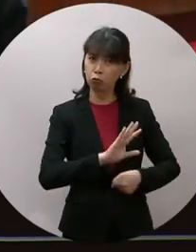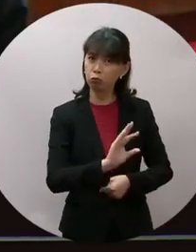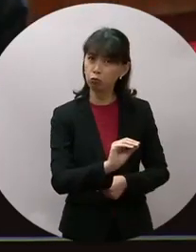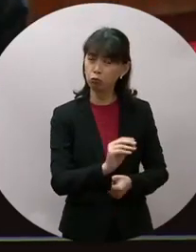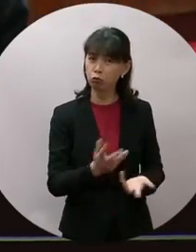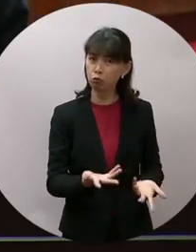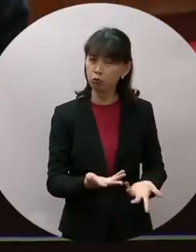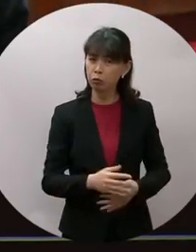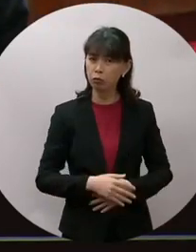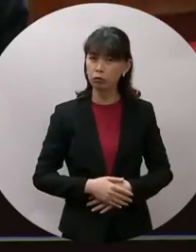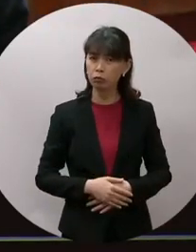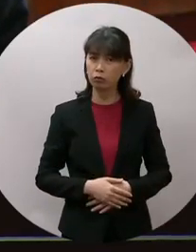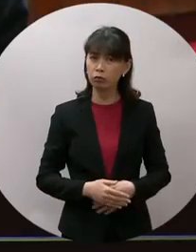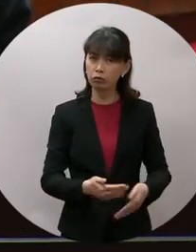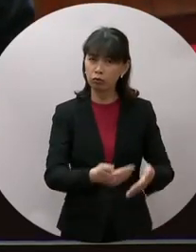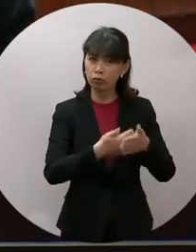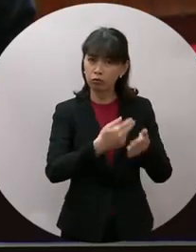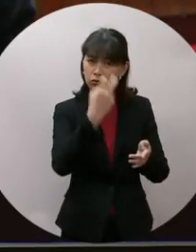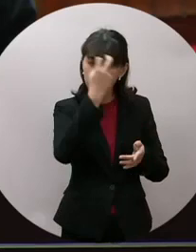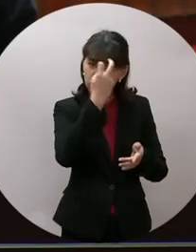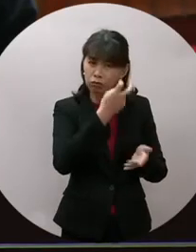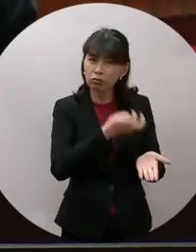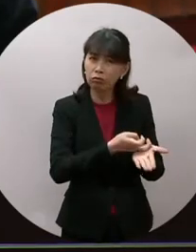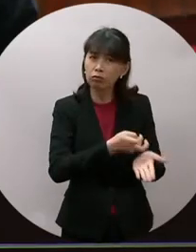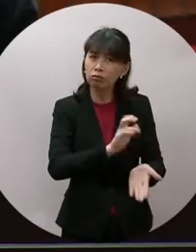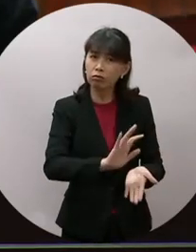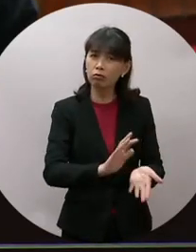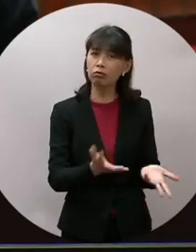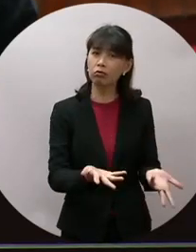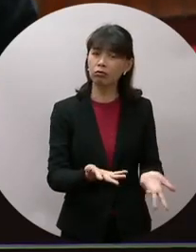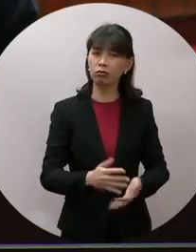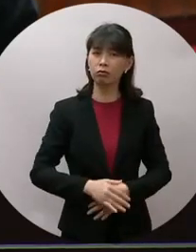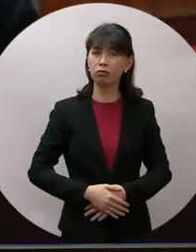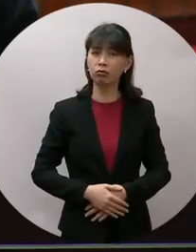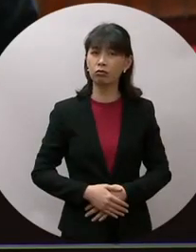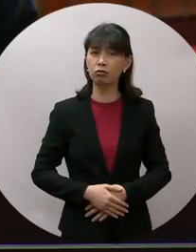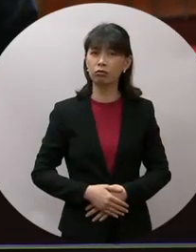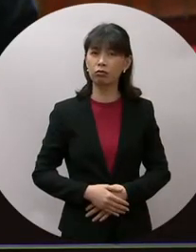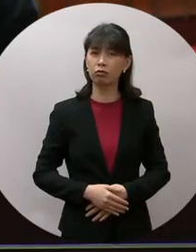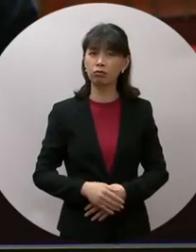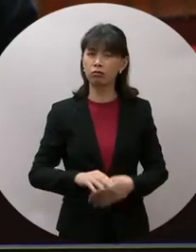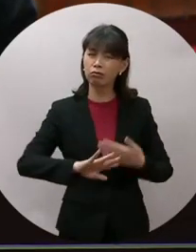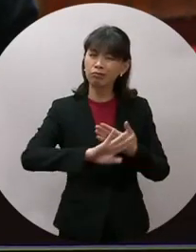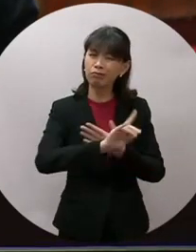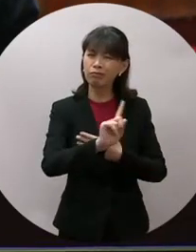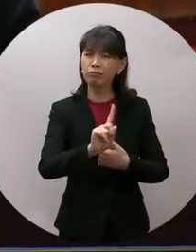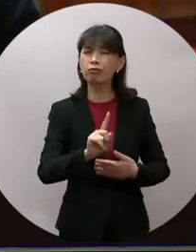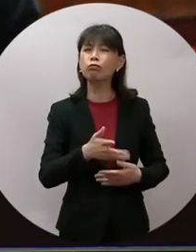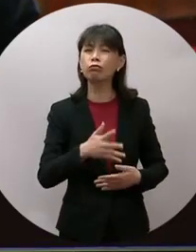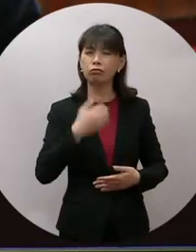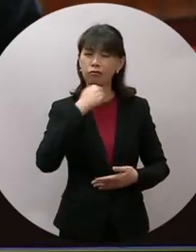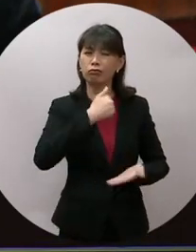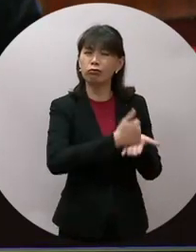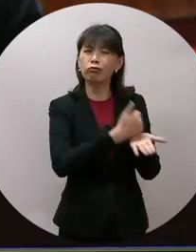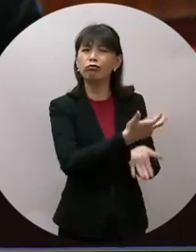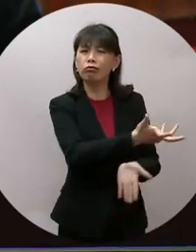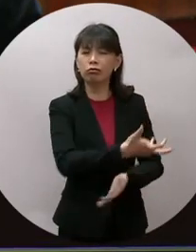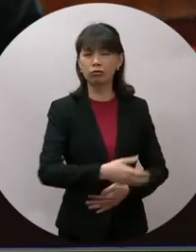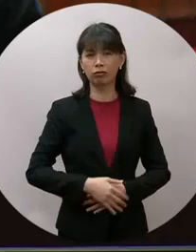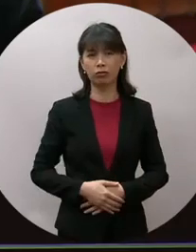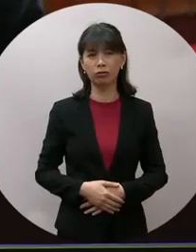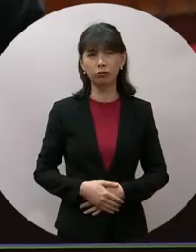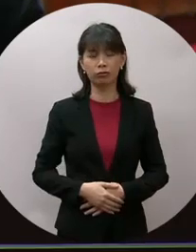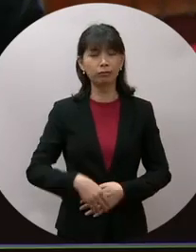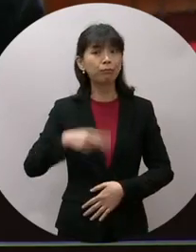吗？还是因为他们的检验比较宽松？还是有其他的诱因？再者